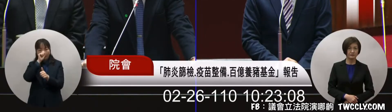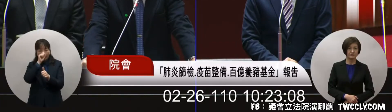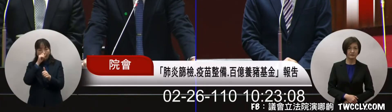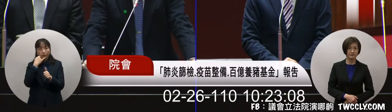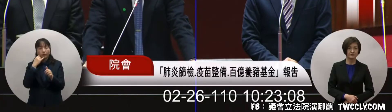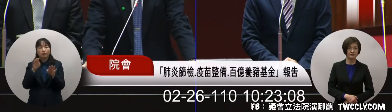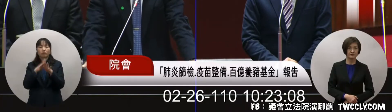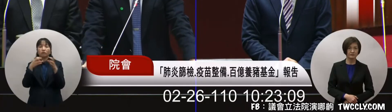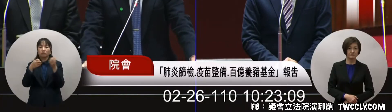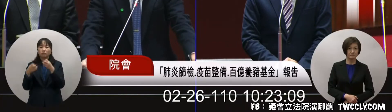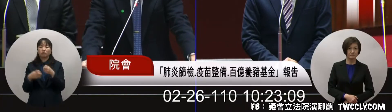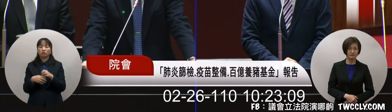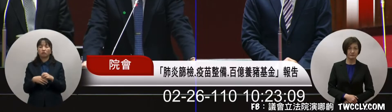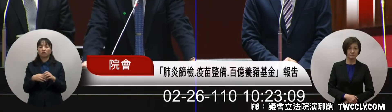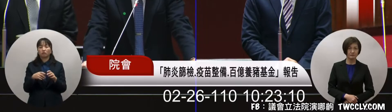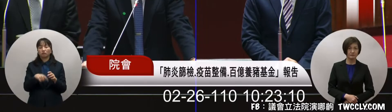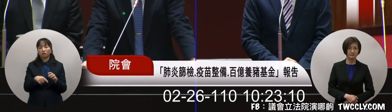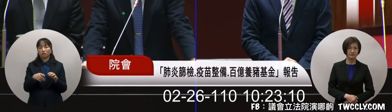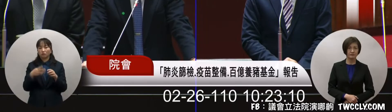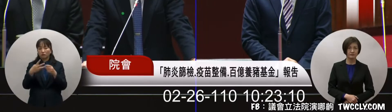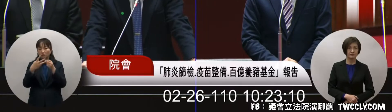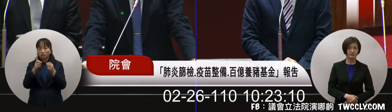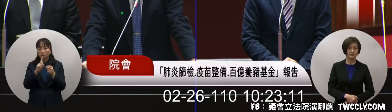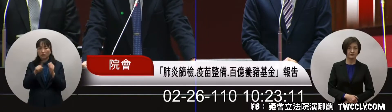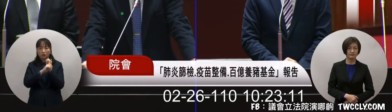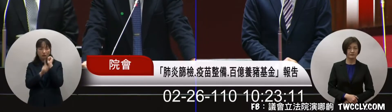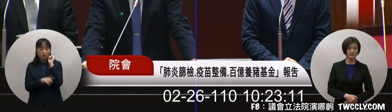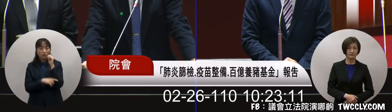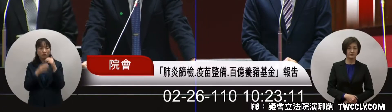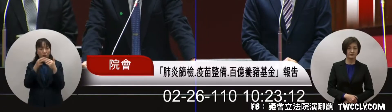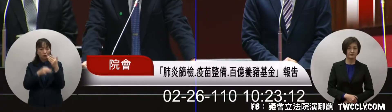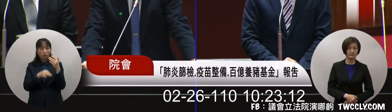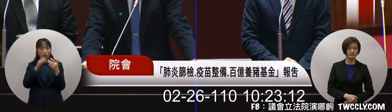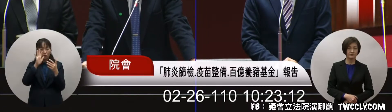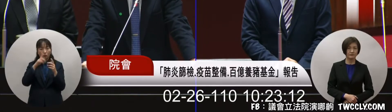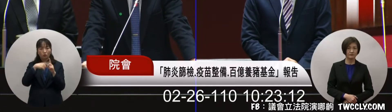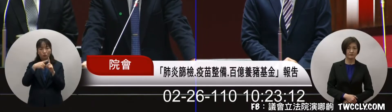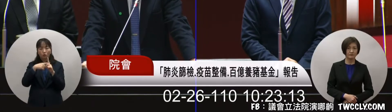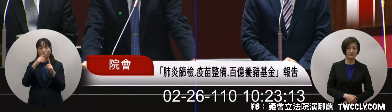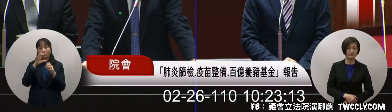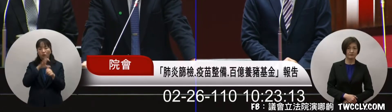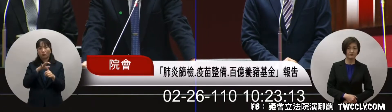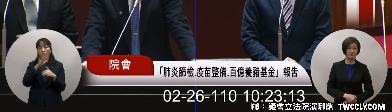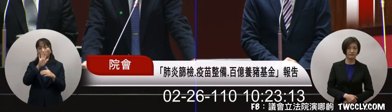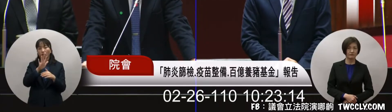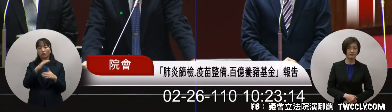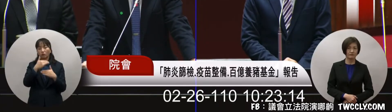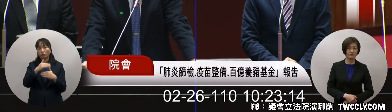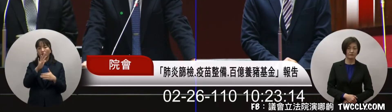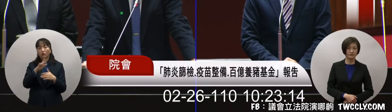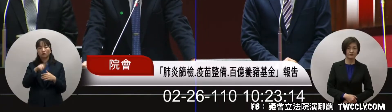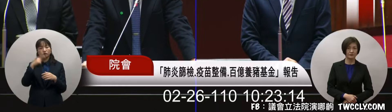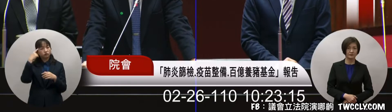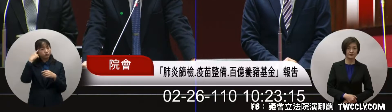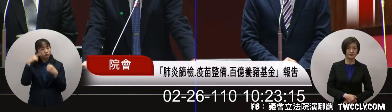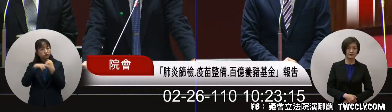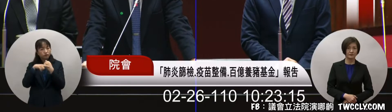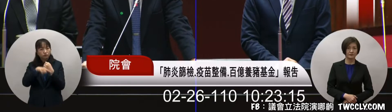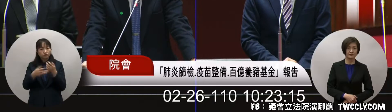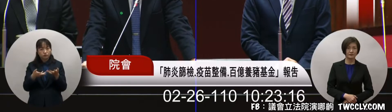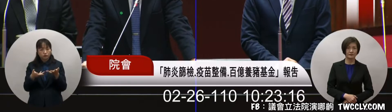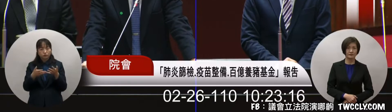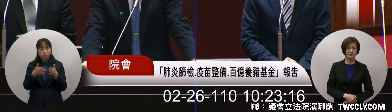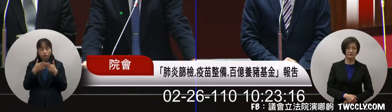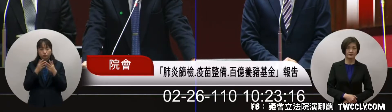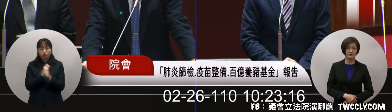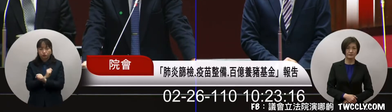论。然后第三个，我们当然在法律上有一个程度的一个限制。好，所以在思考这问题必须要